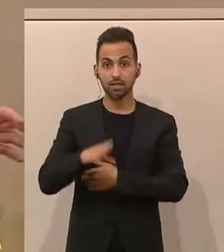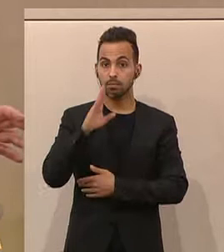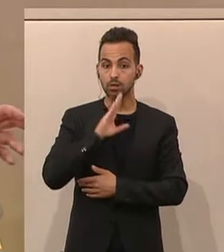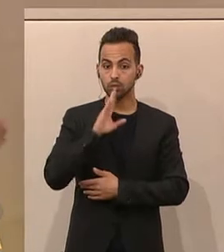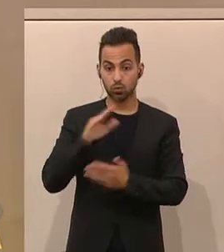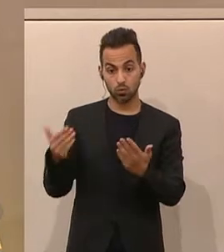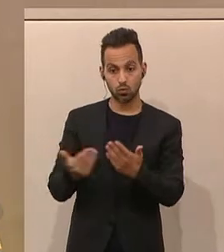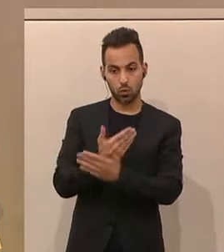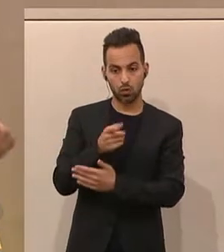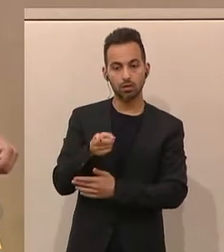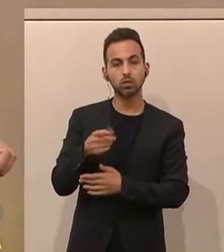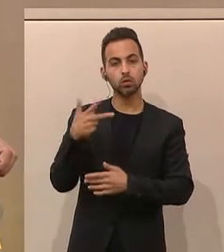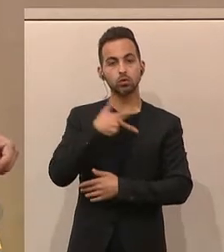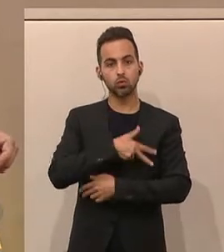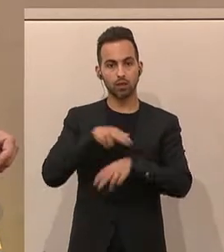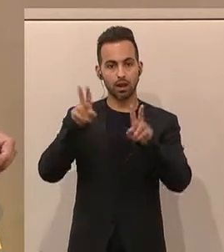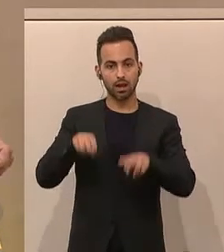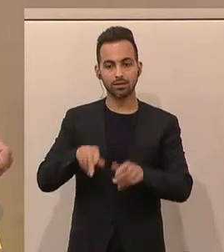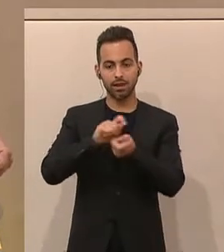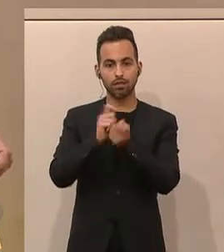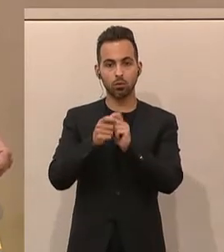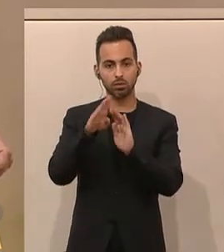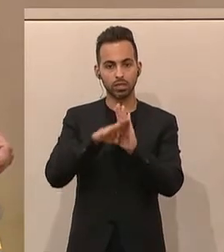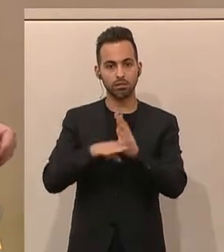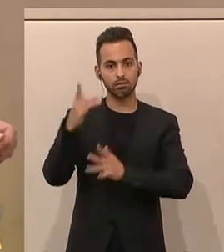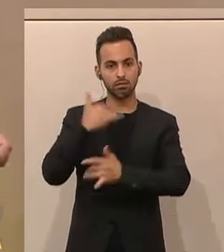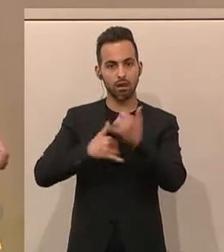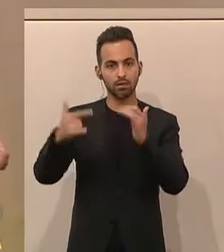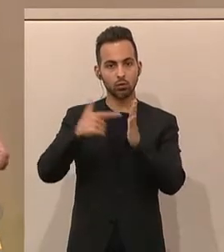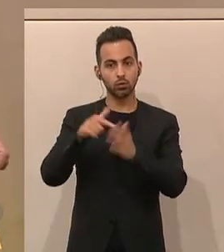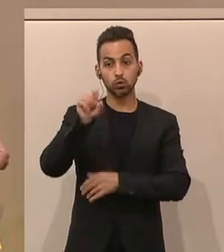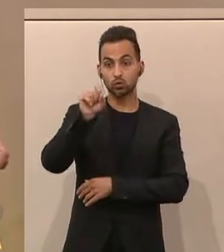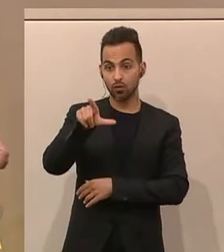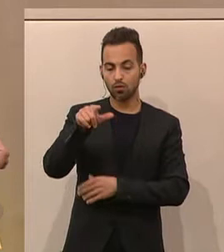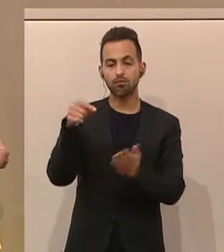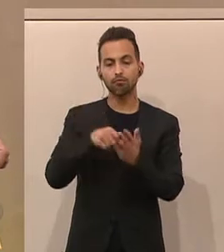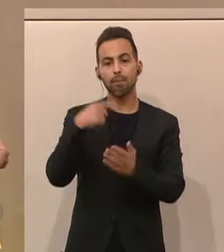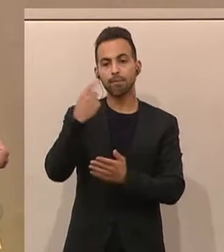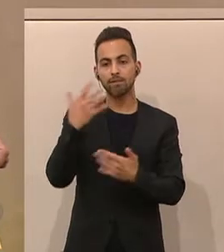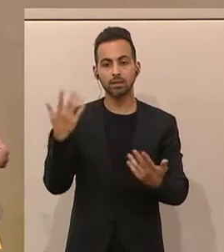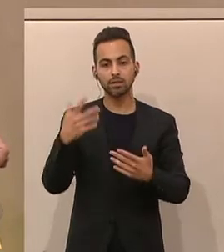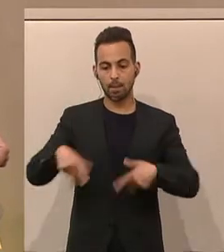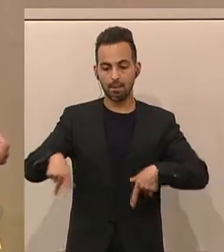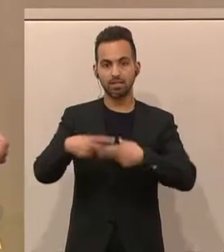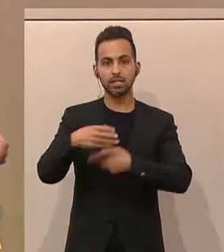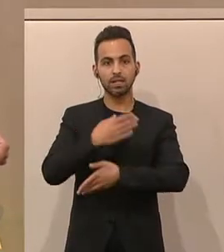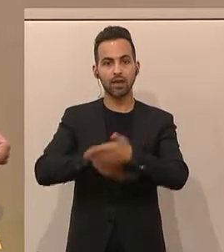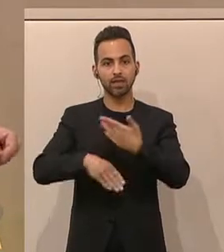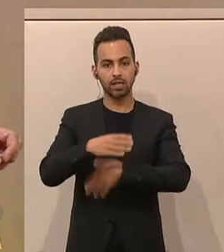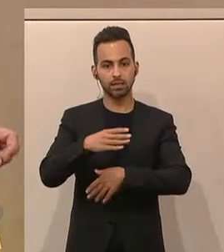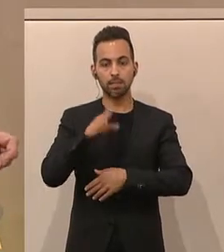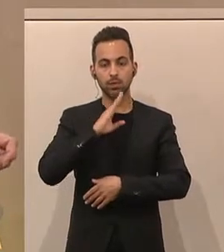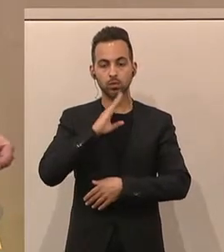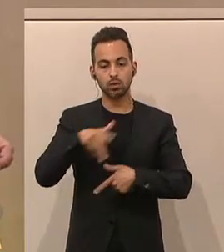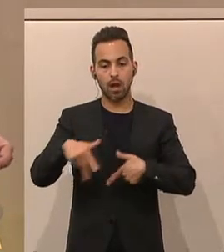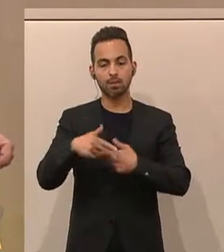das Sozialrechtsänderungsgesetz aus 2012 löste die befristete Invaliditätspension ab mit folgender